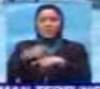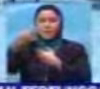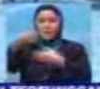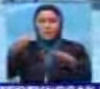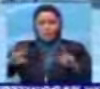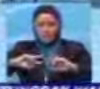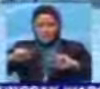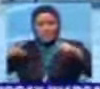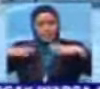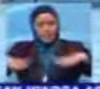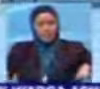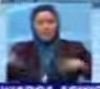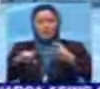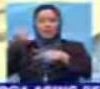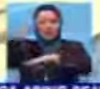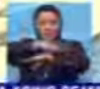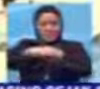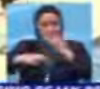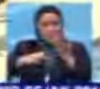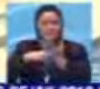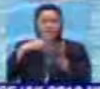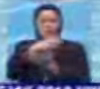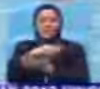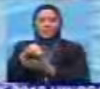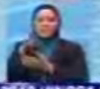kaunter tiket dan wakaf.